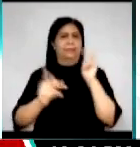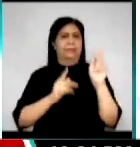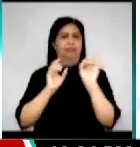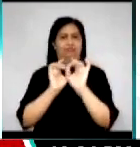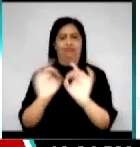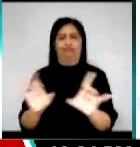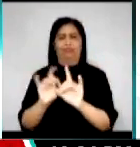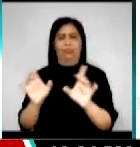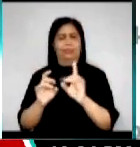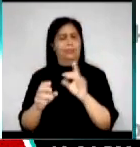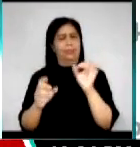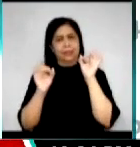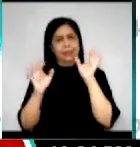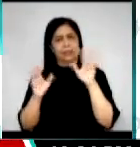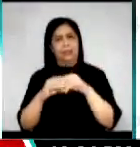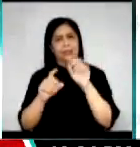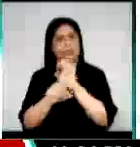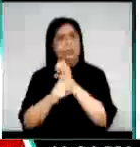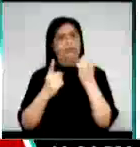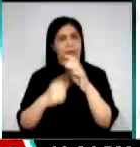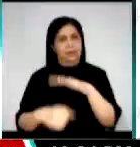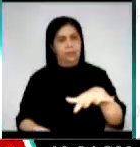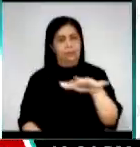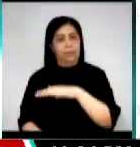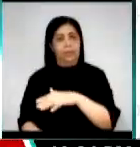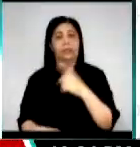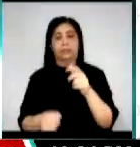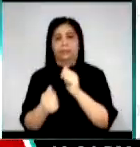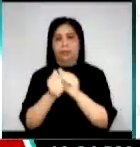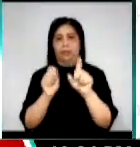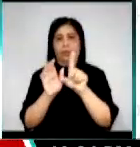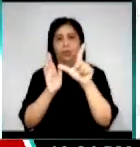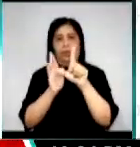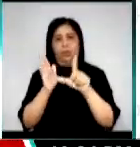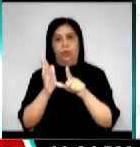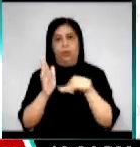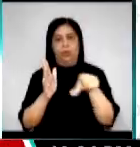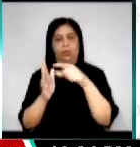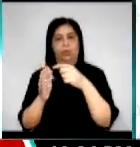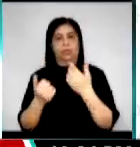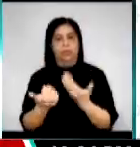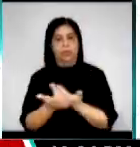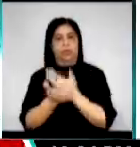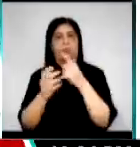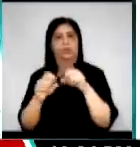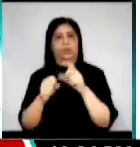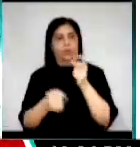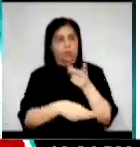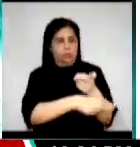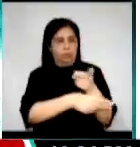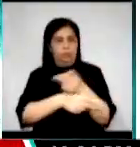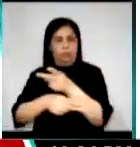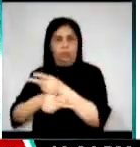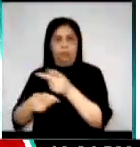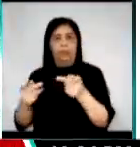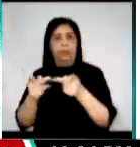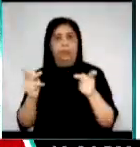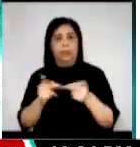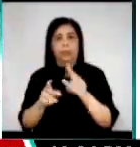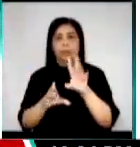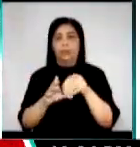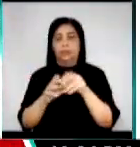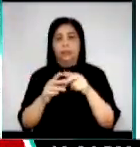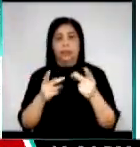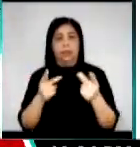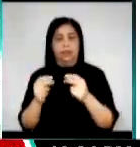sa kanilang likas na yaman. Nagpasa na rin ang resolusyon ang Watershed Management Council para mabantayan ng lugar. Kabilang dyan ang pagpapatupad ng